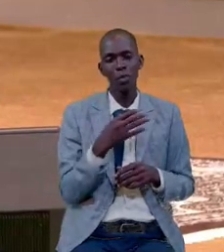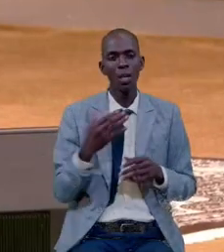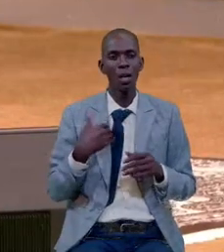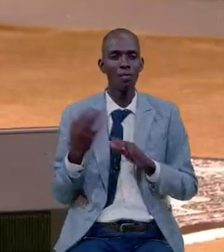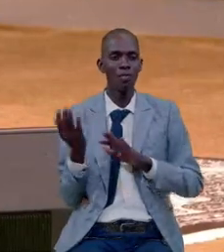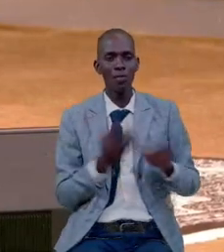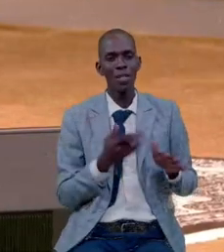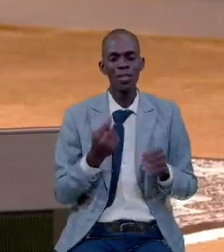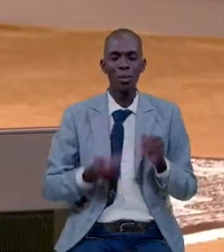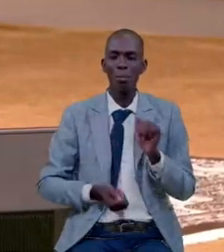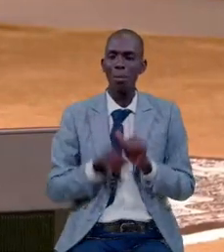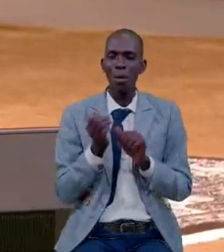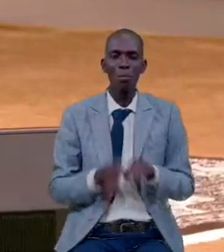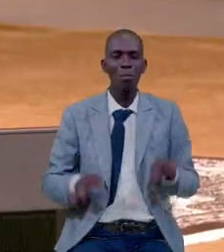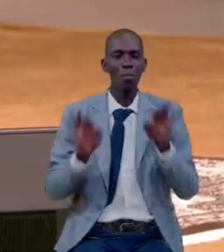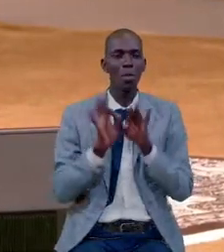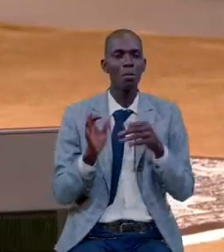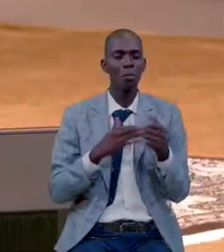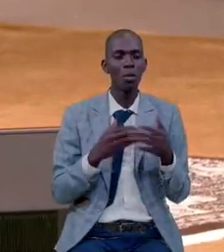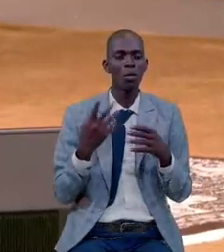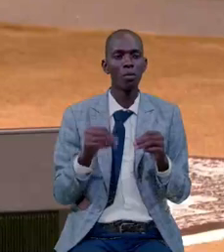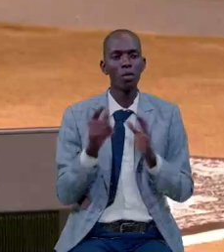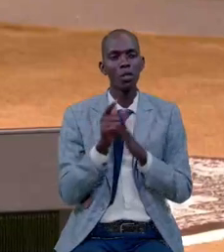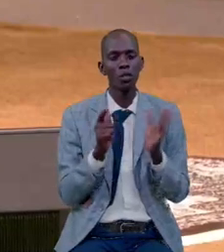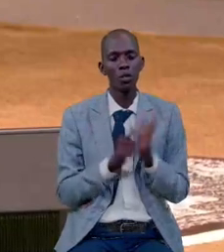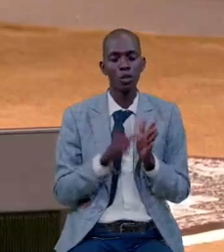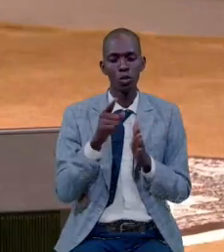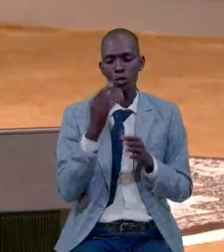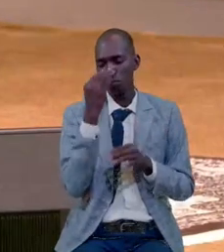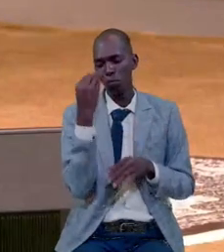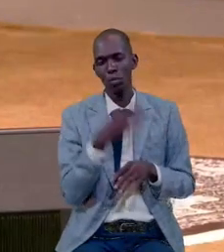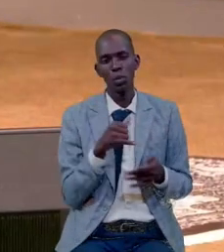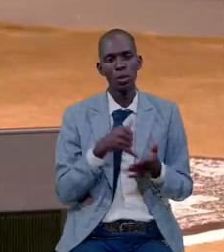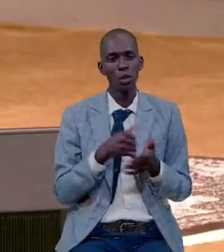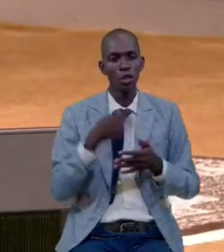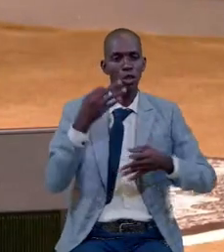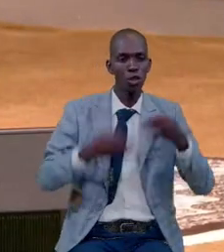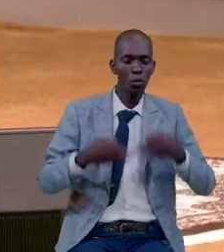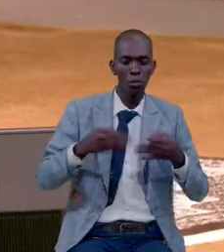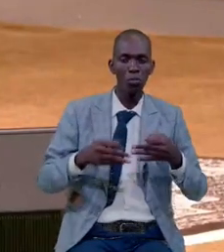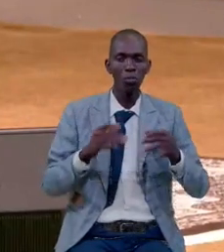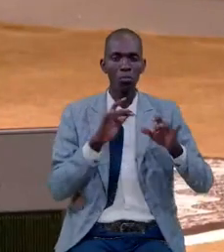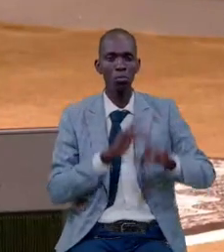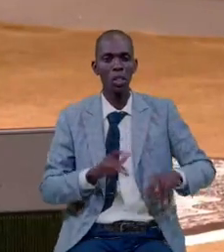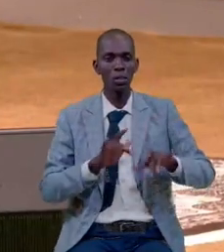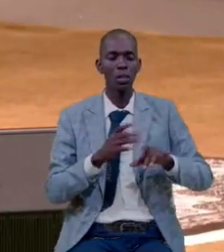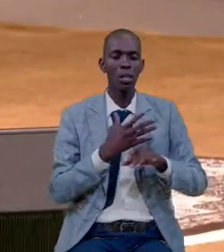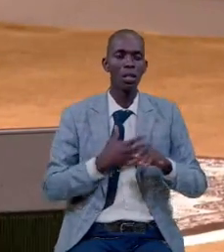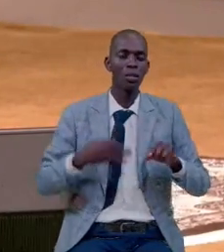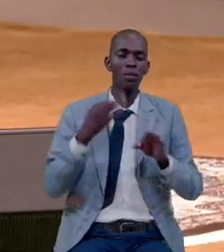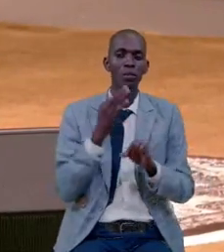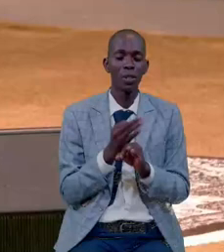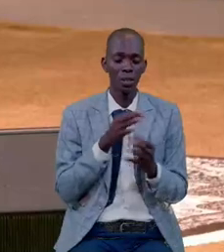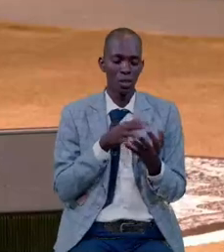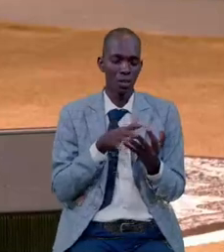Ce qui est plus important dans la loi, vous omettez ça. La justice, la miséricorde et la